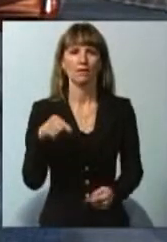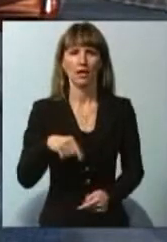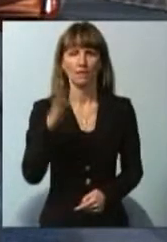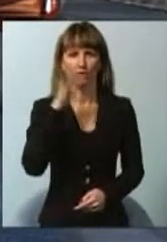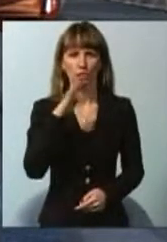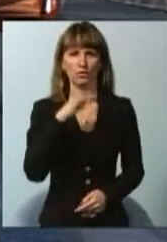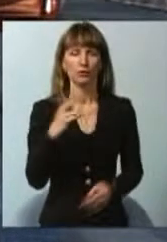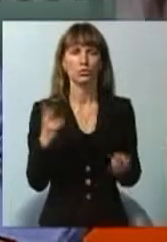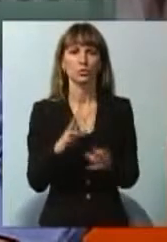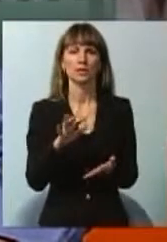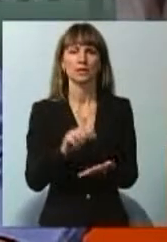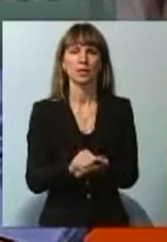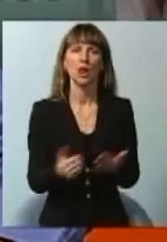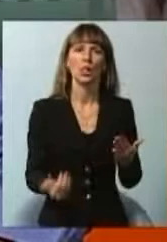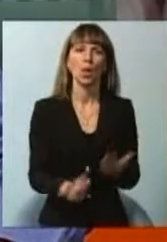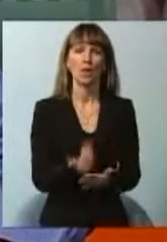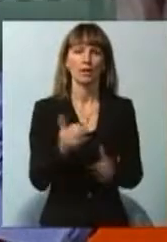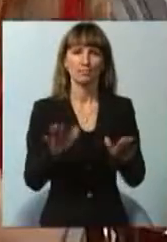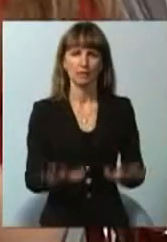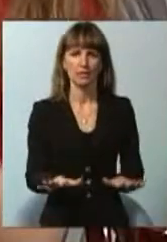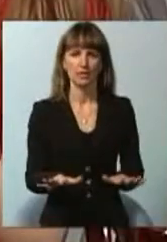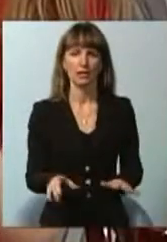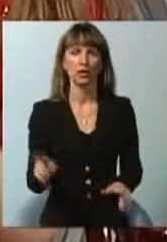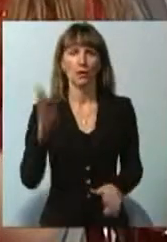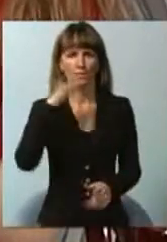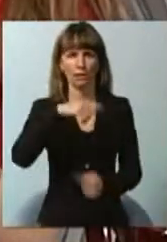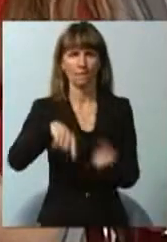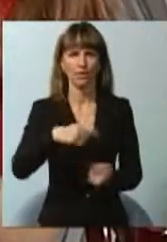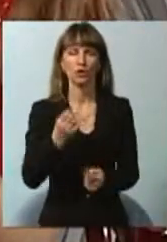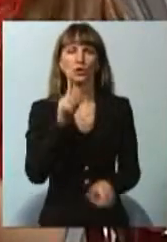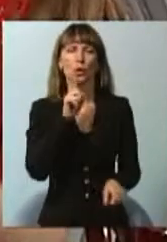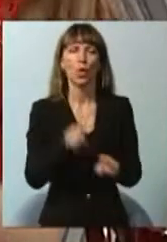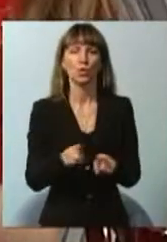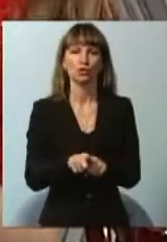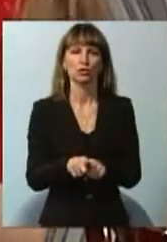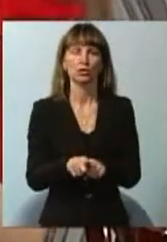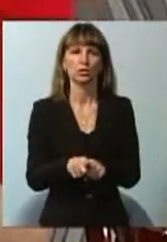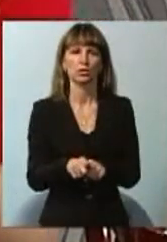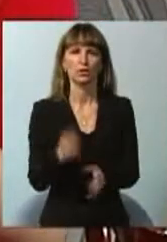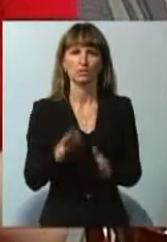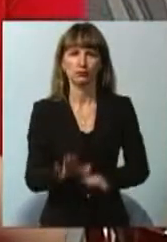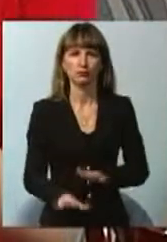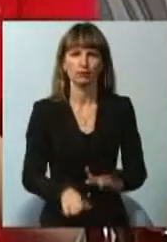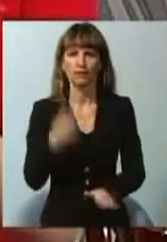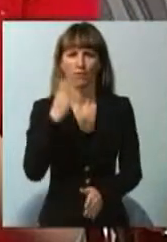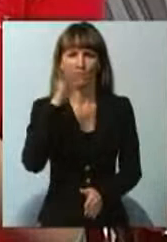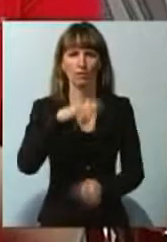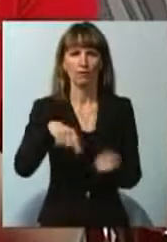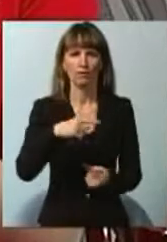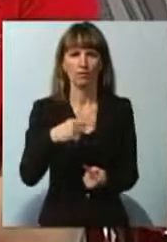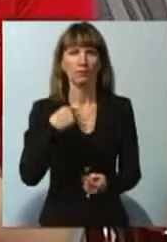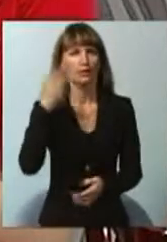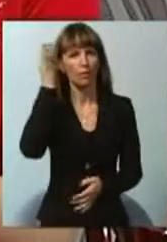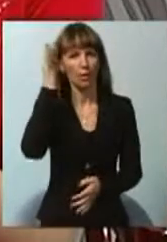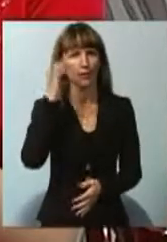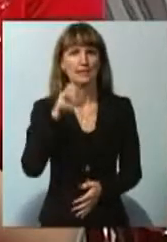треба зайняти це нове місце. А ще водоверт, він схожий, якщо ти десь ходиш по дну і бачиш водоверт, воно нагадує